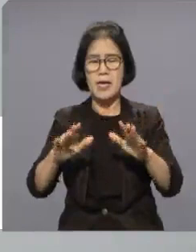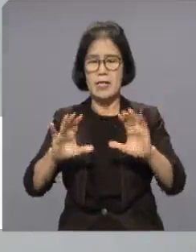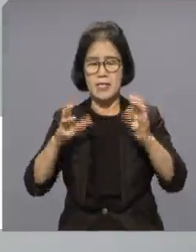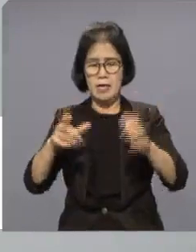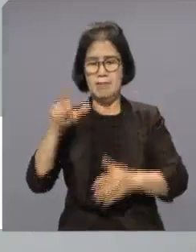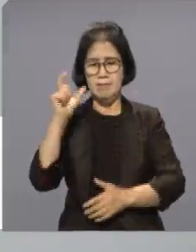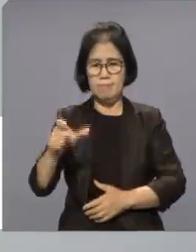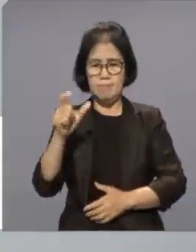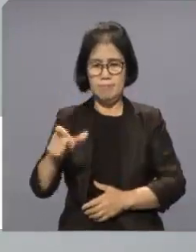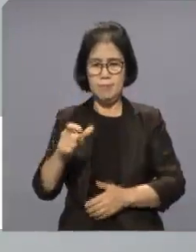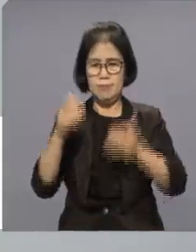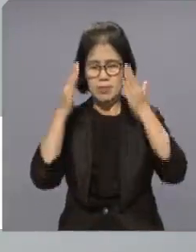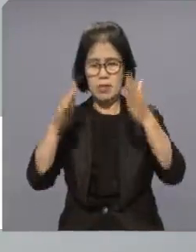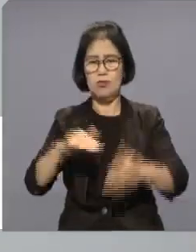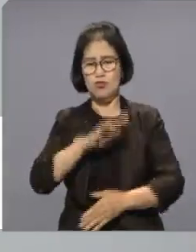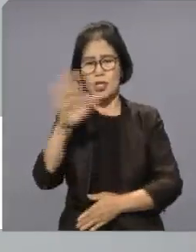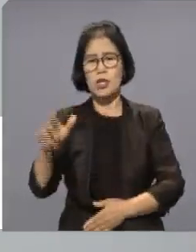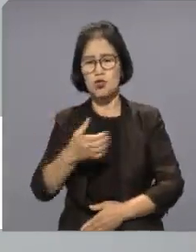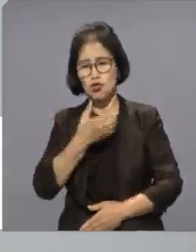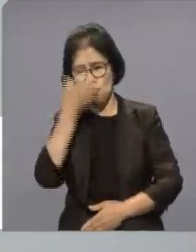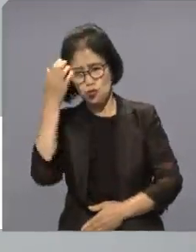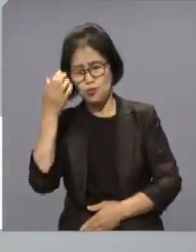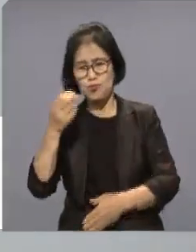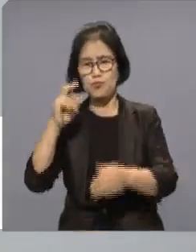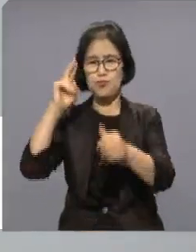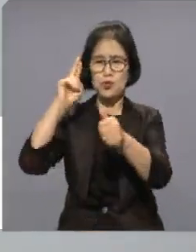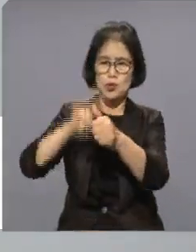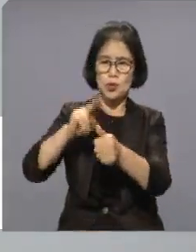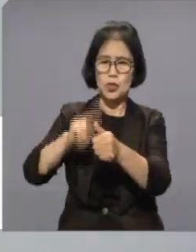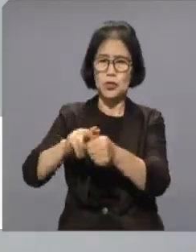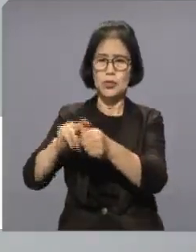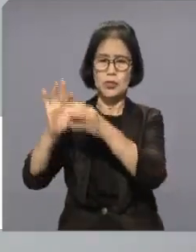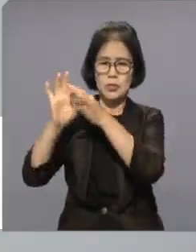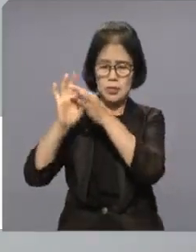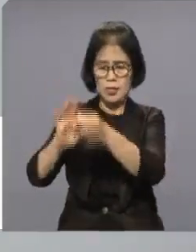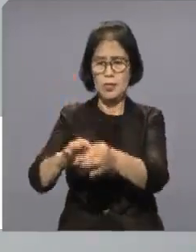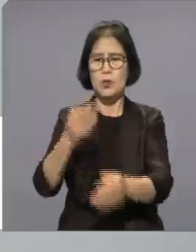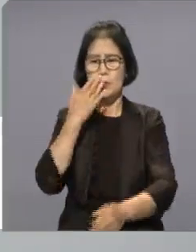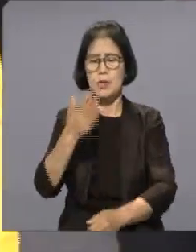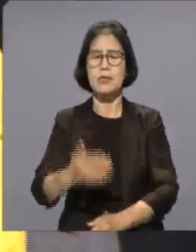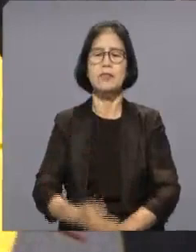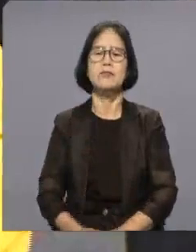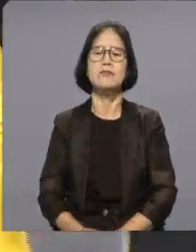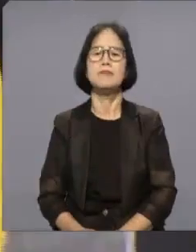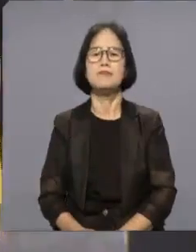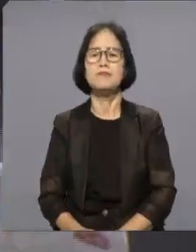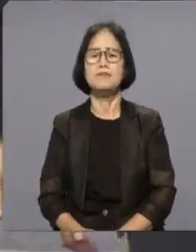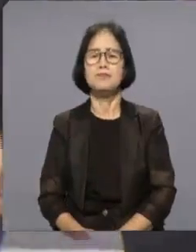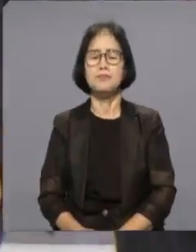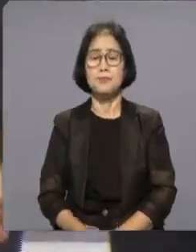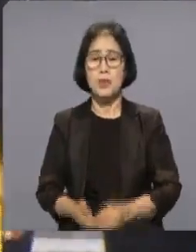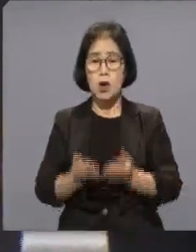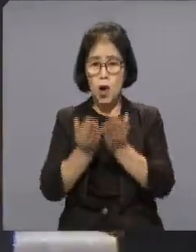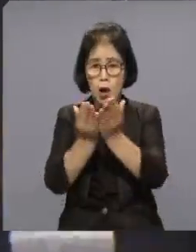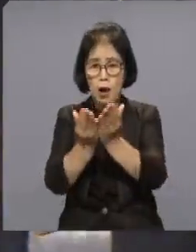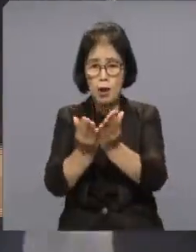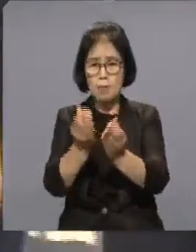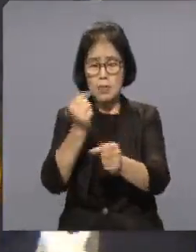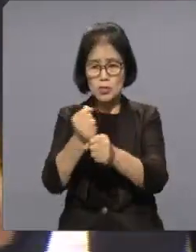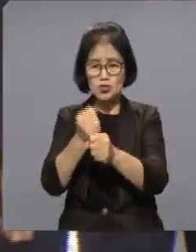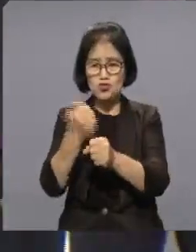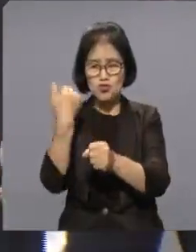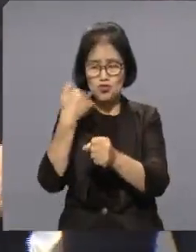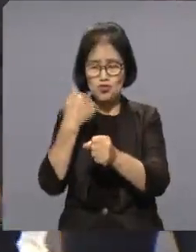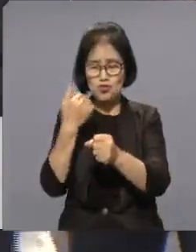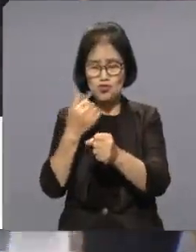신해양강국을 향한 우리의 꿈과 도전도 계속될 것입니다. 정조대왕함의 탄생은